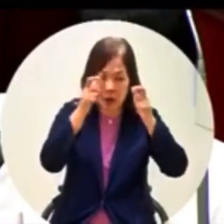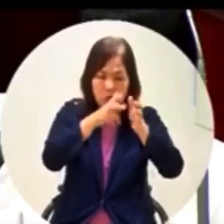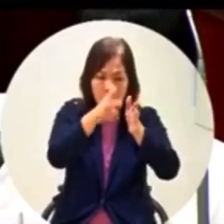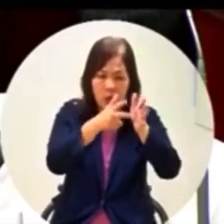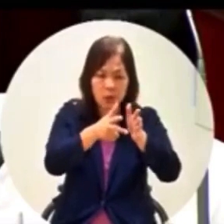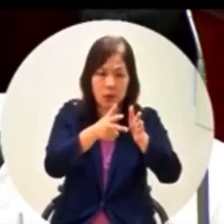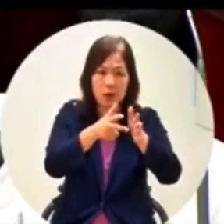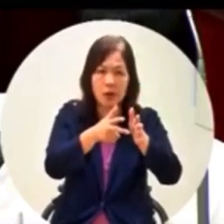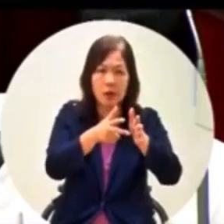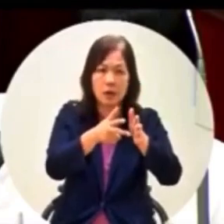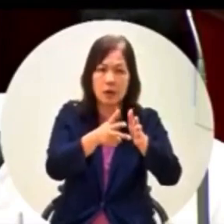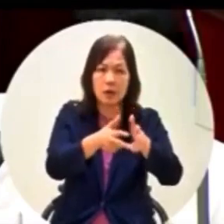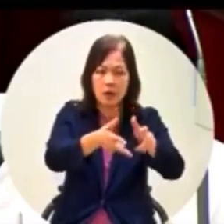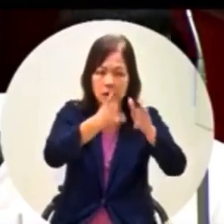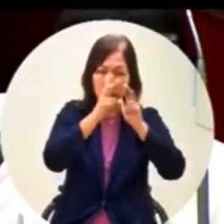橋